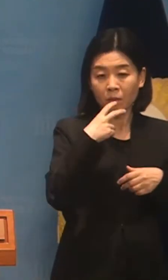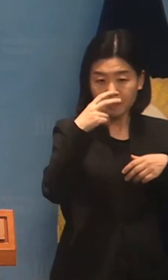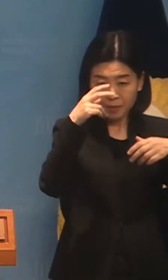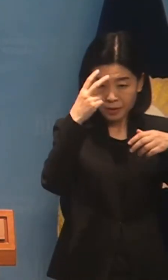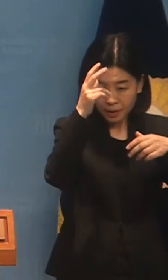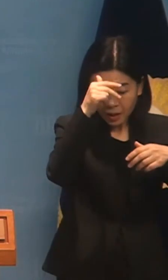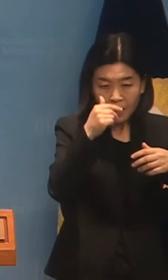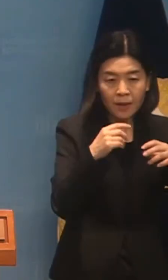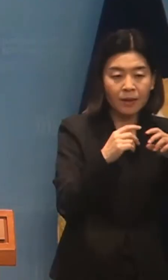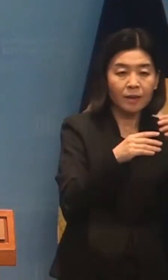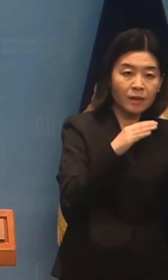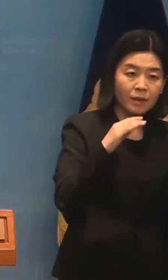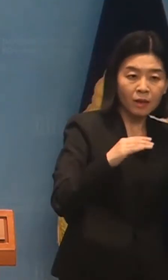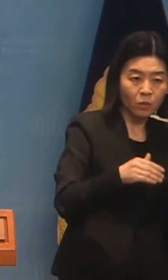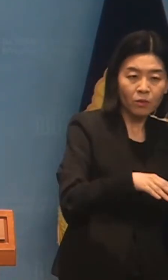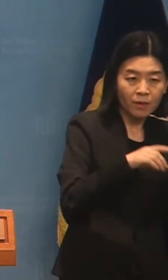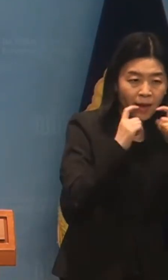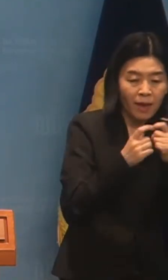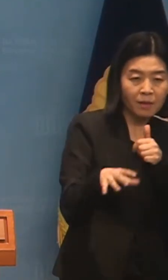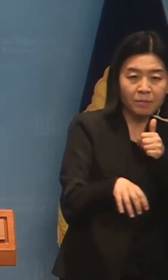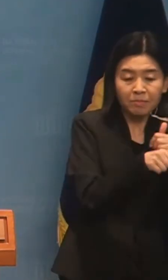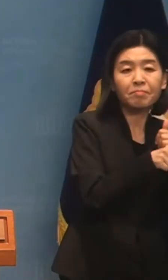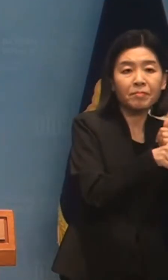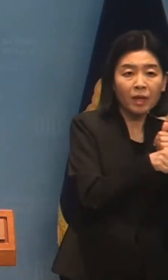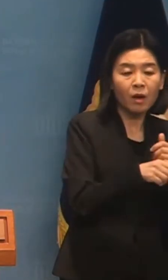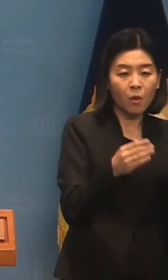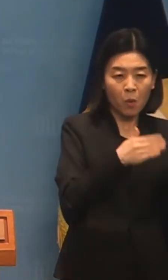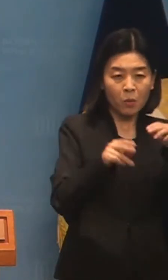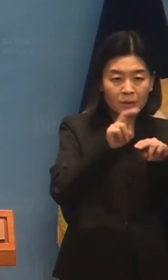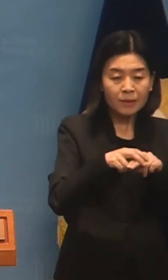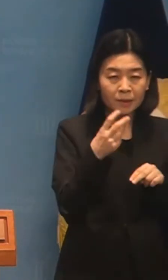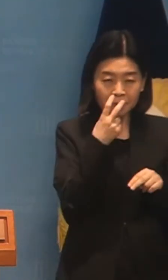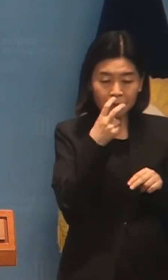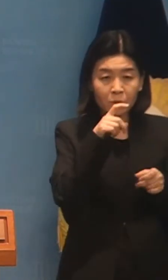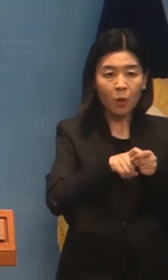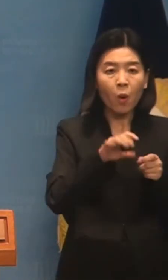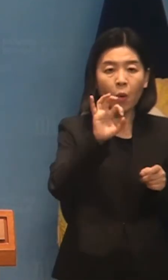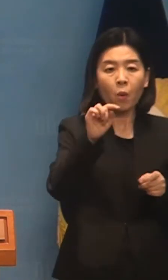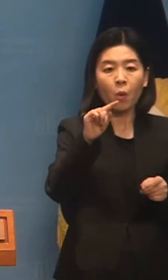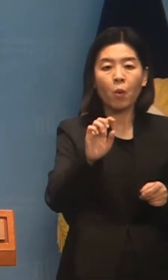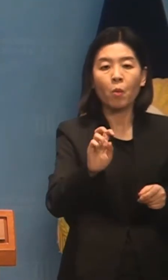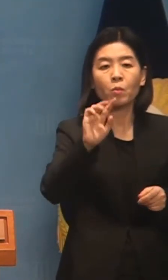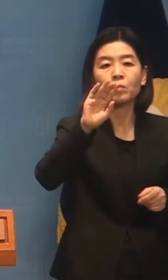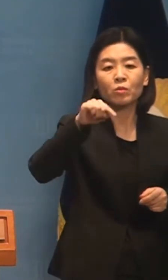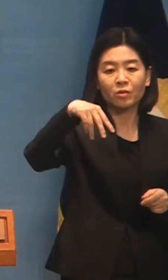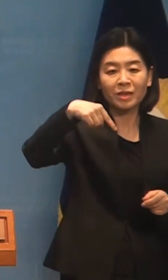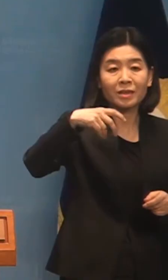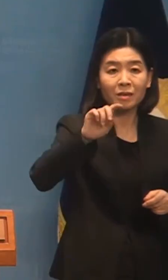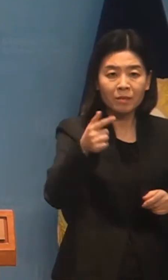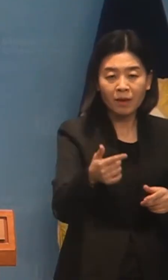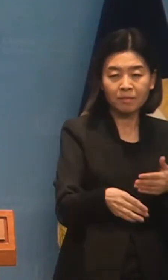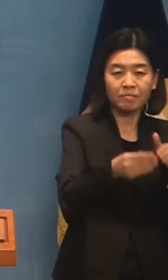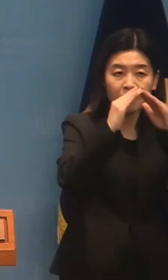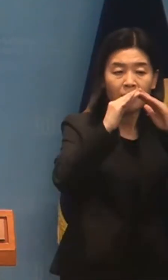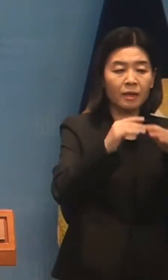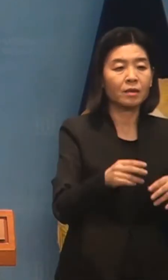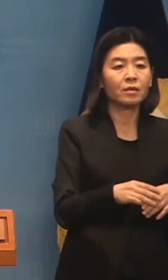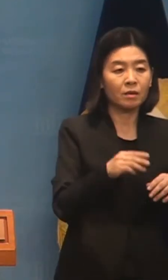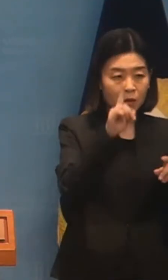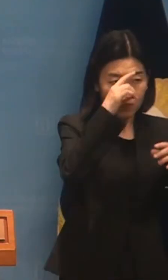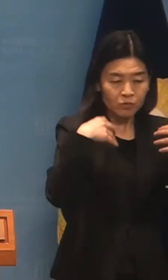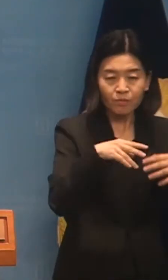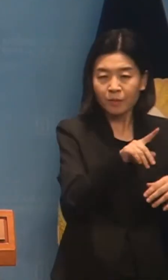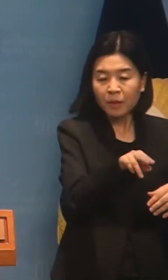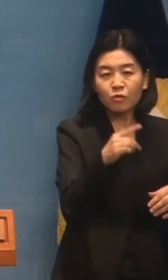부렸고 공직자 비리를 감시한다는 명목으로 옴부스만을 설치해 정권 비판자, 정적을